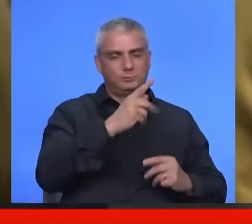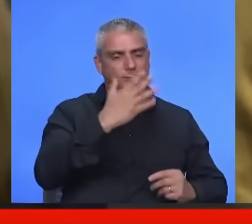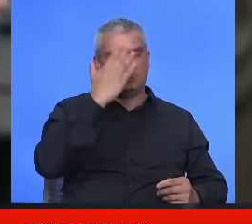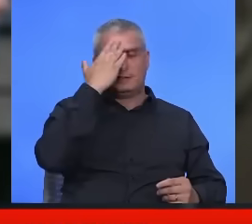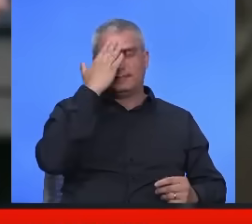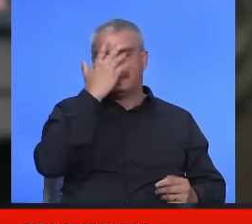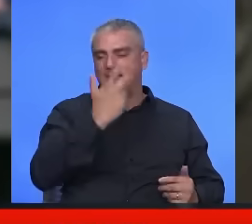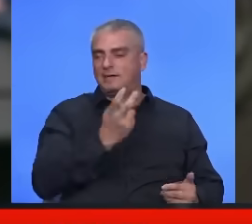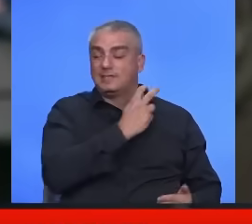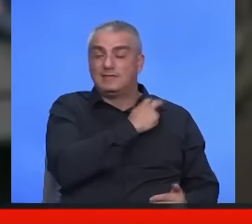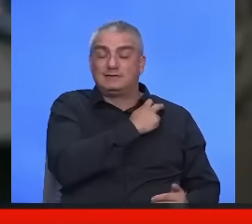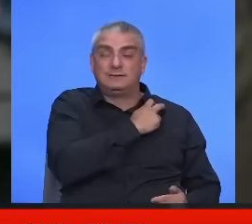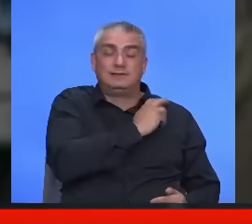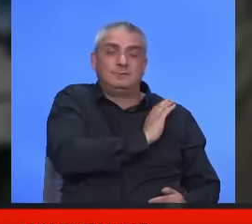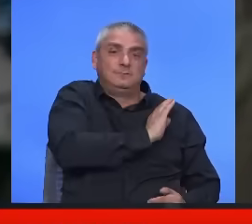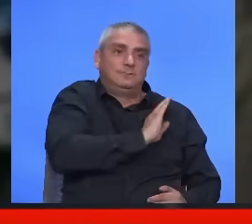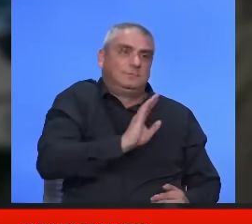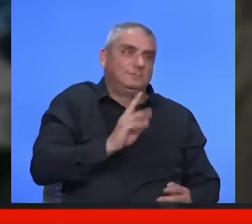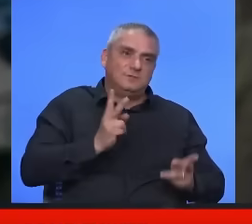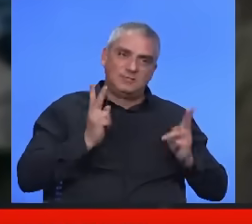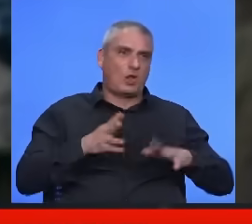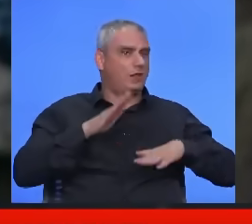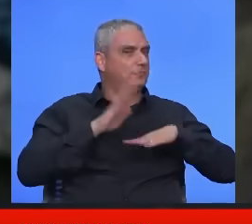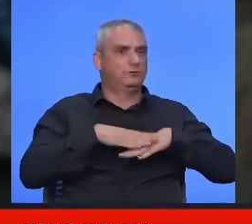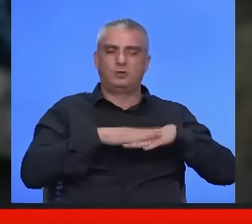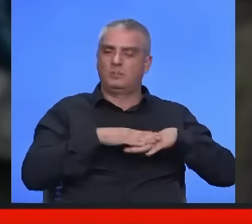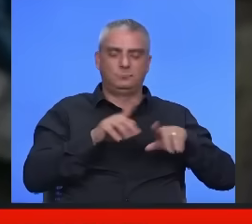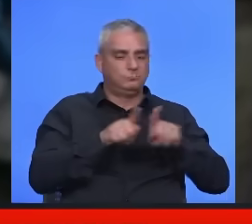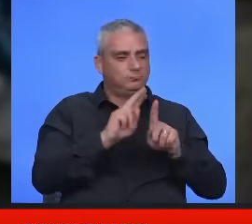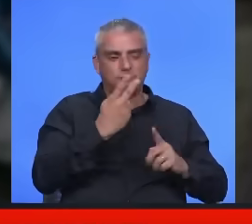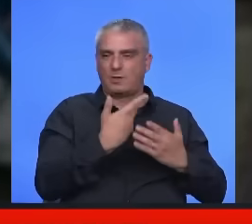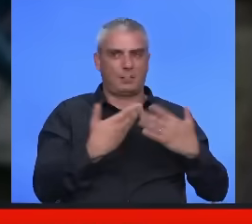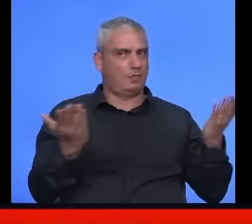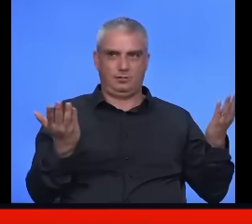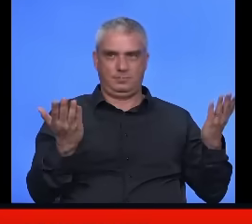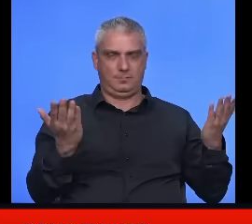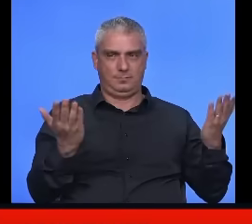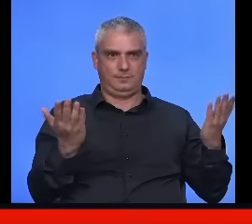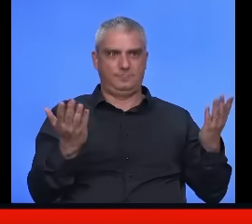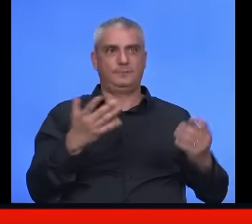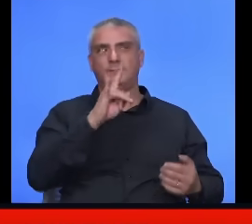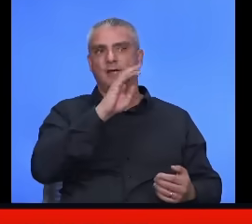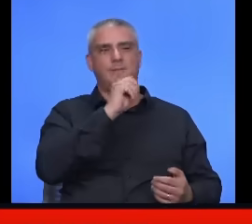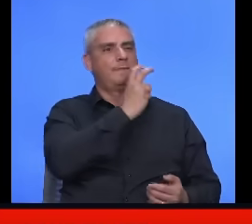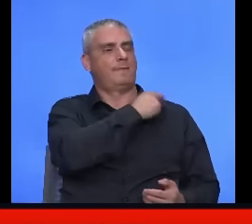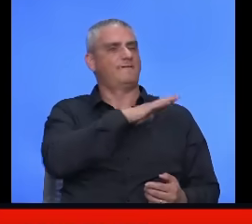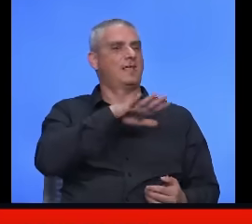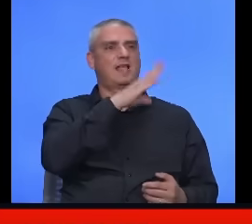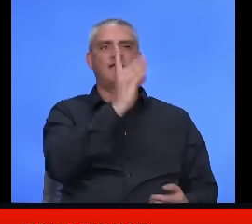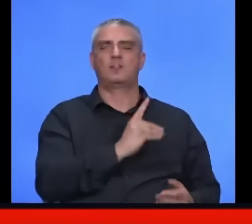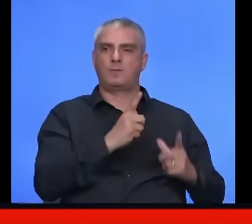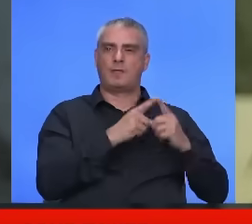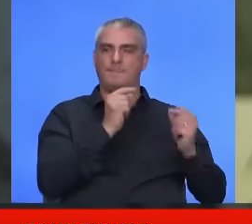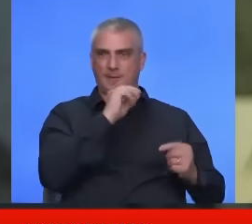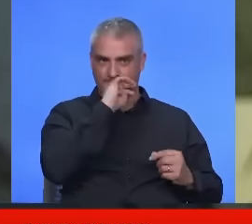זכה להכיר קצין עם יכולות מקצועיות שאין שני להם. חממי, מפקד החטיבה הדרומית באוגדת